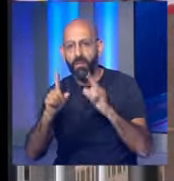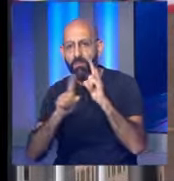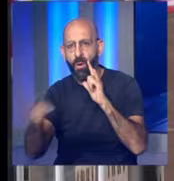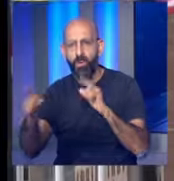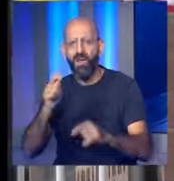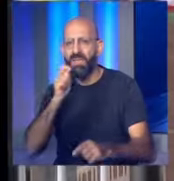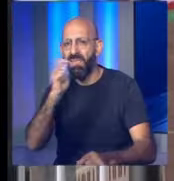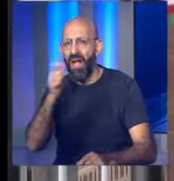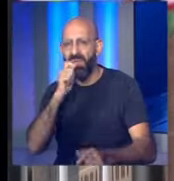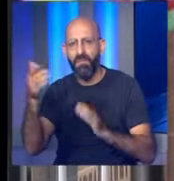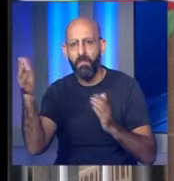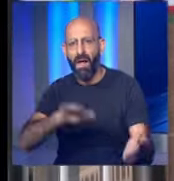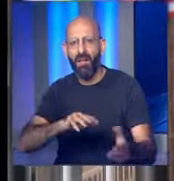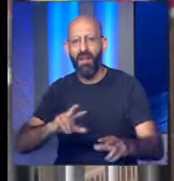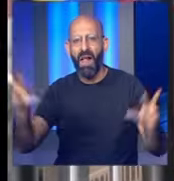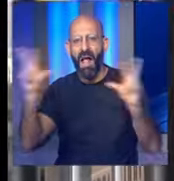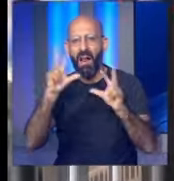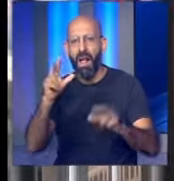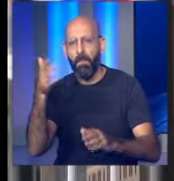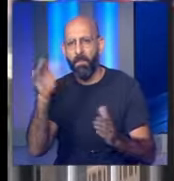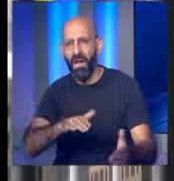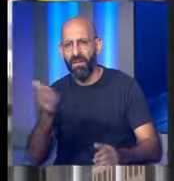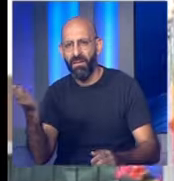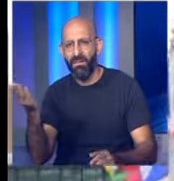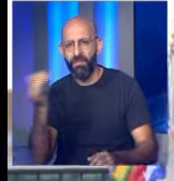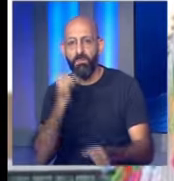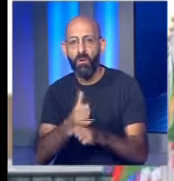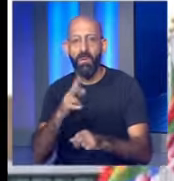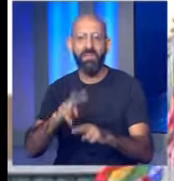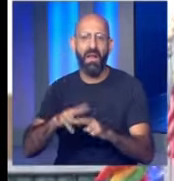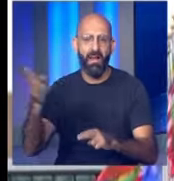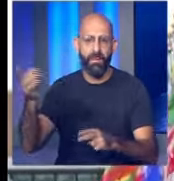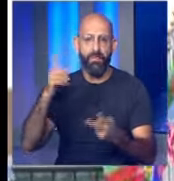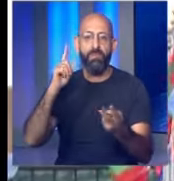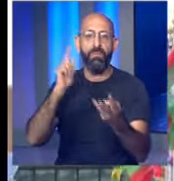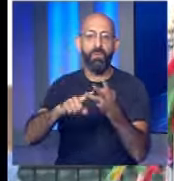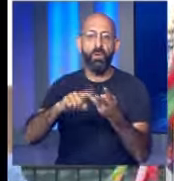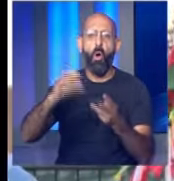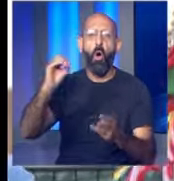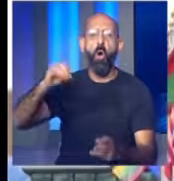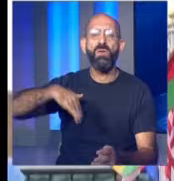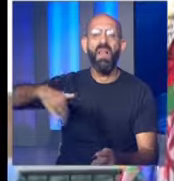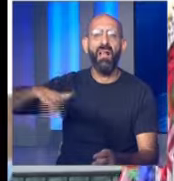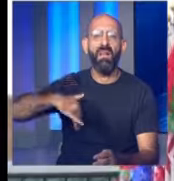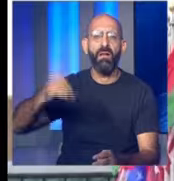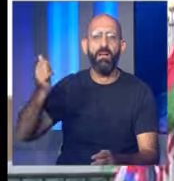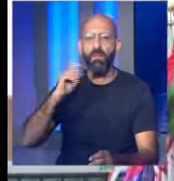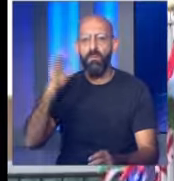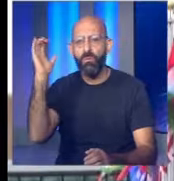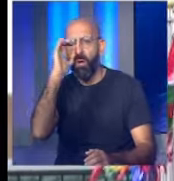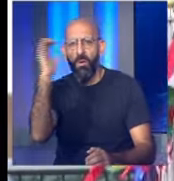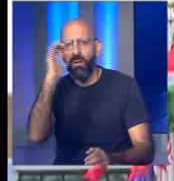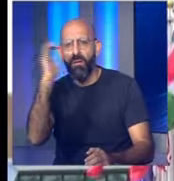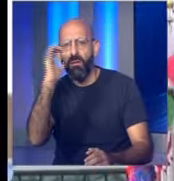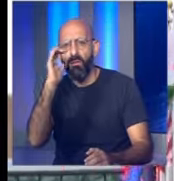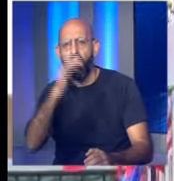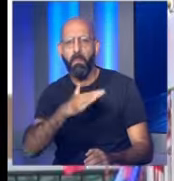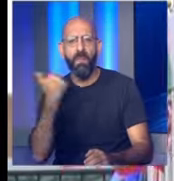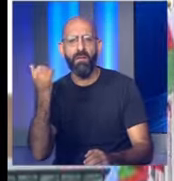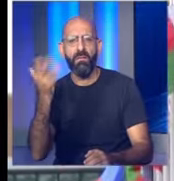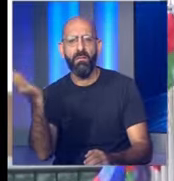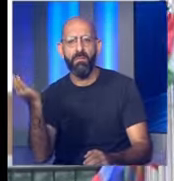شأن الاعتداءات الإسرائيلية الأخيرة التي استهدفت صحفيين ومنشآت إعلامية في حصبية وفي الأوزاعي، والتي أسفرت عن